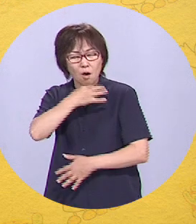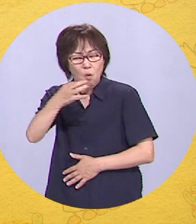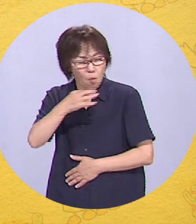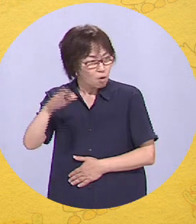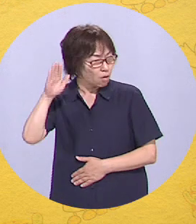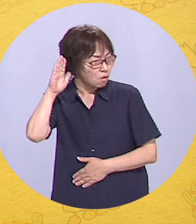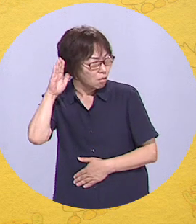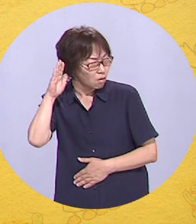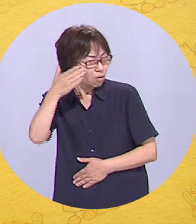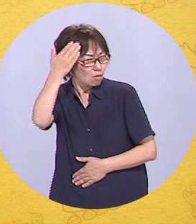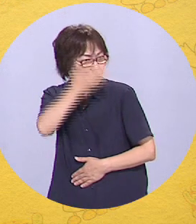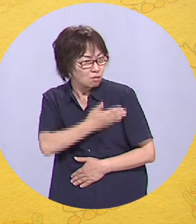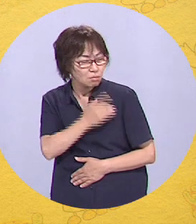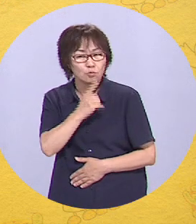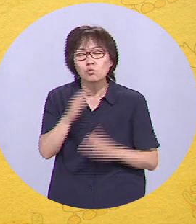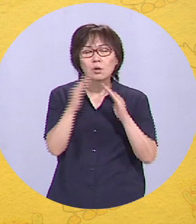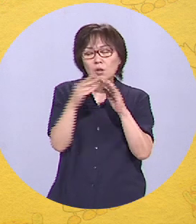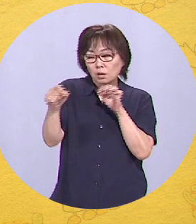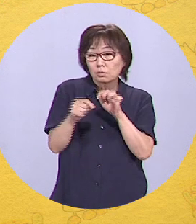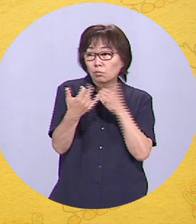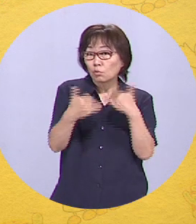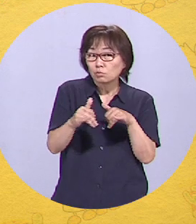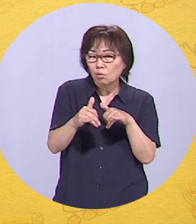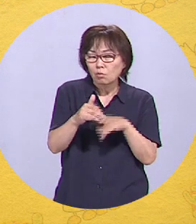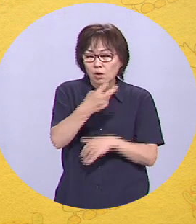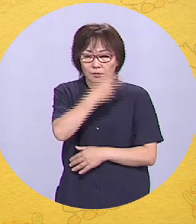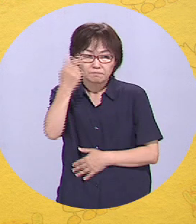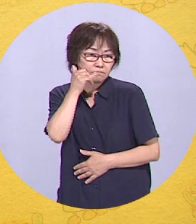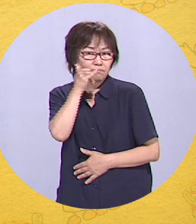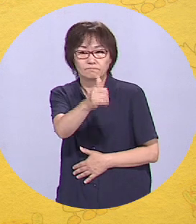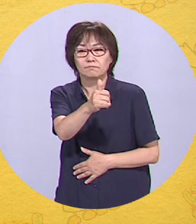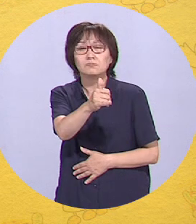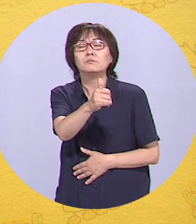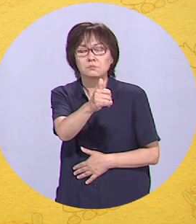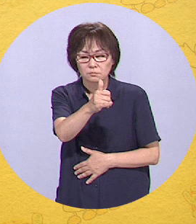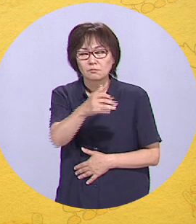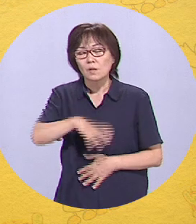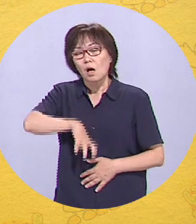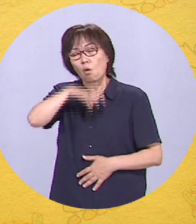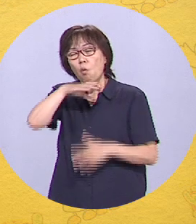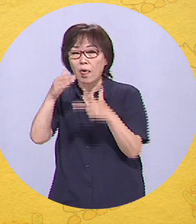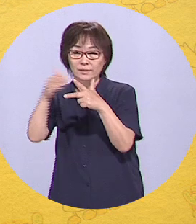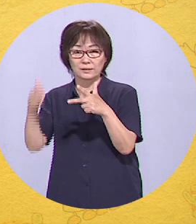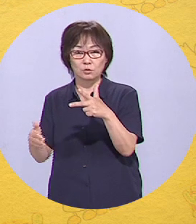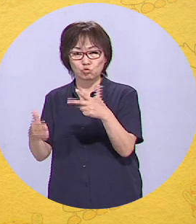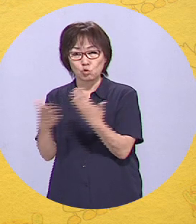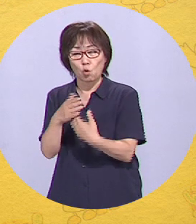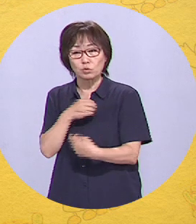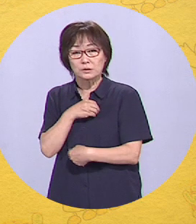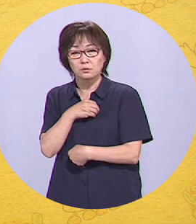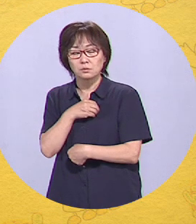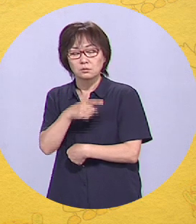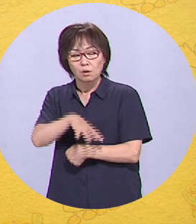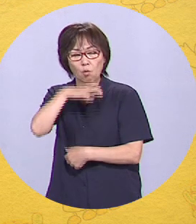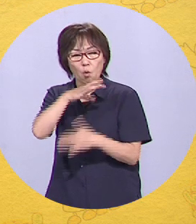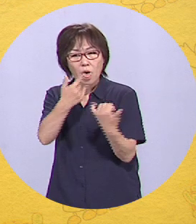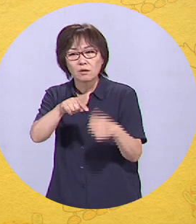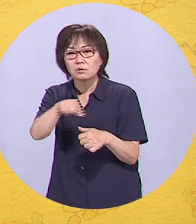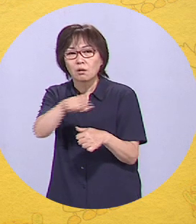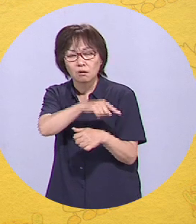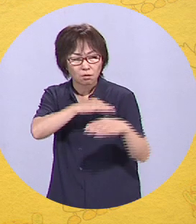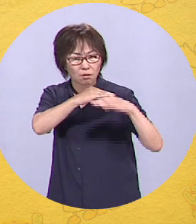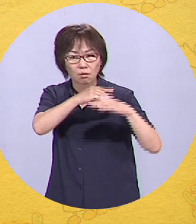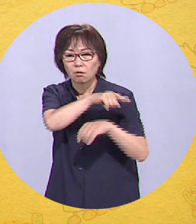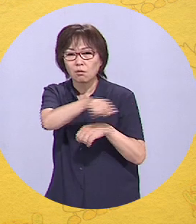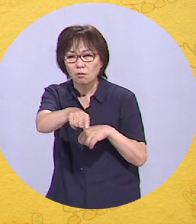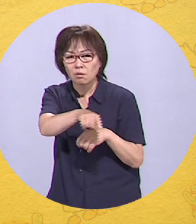続いているといった近隣の方からの通報や、うん、高齢者の、施設の職員から、入所している高齢者に同